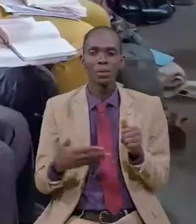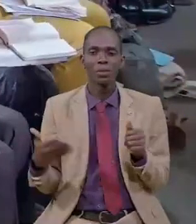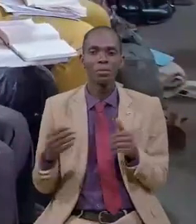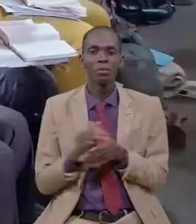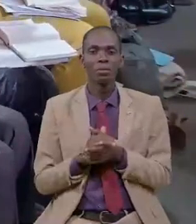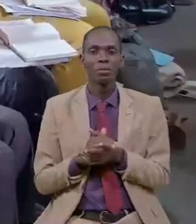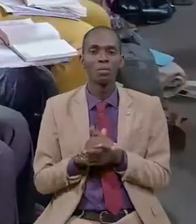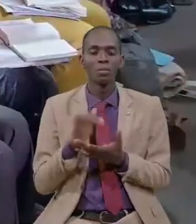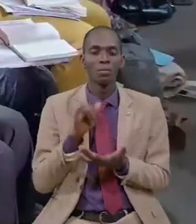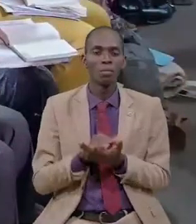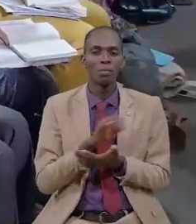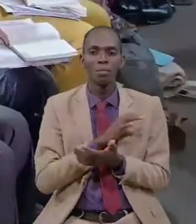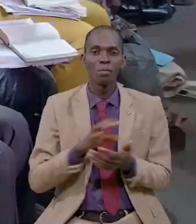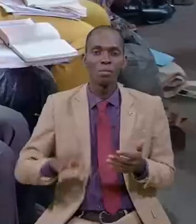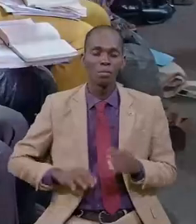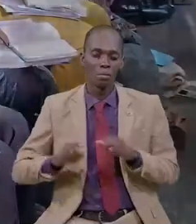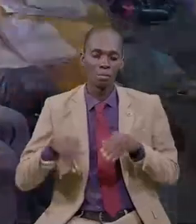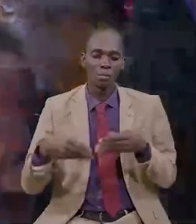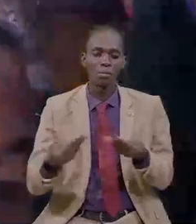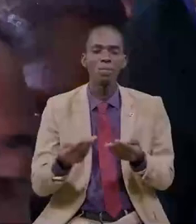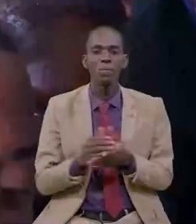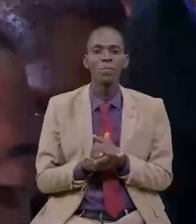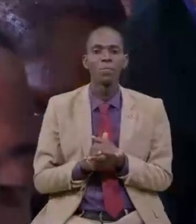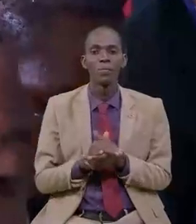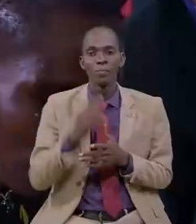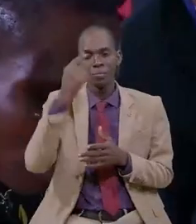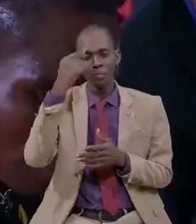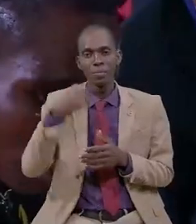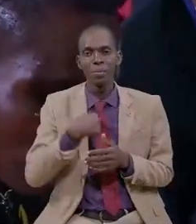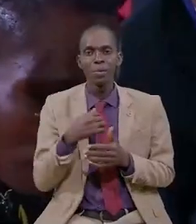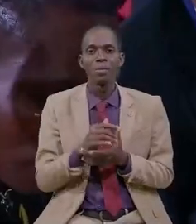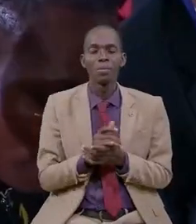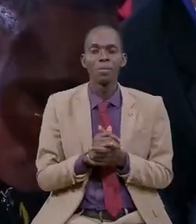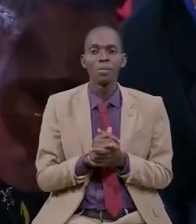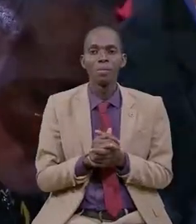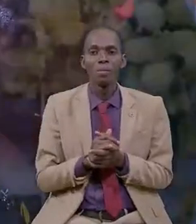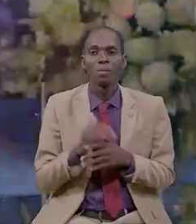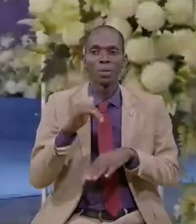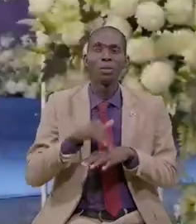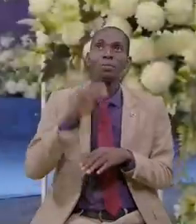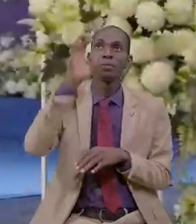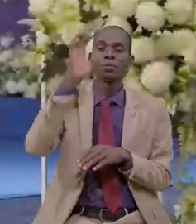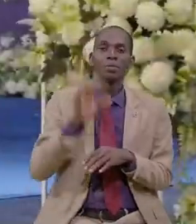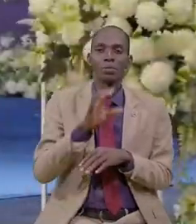chose que Christ a pourvue pour moi au